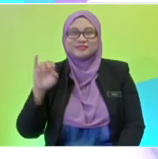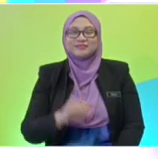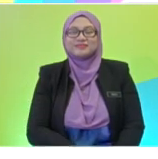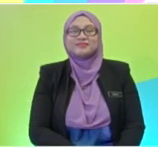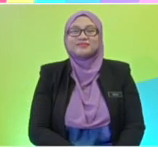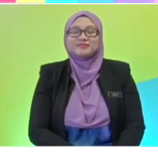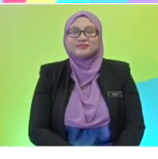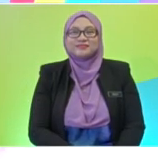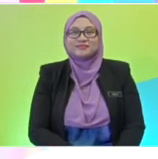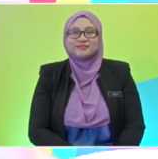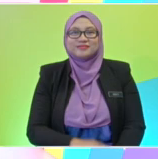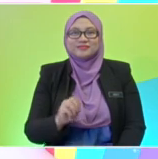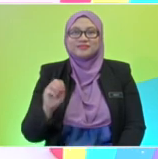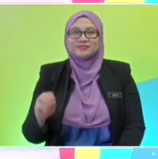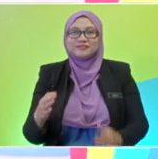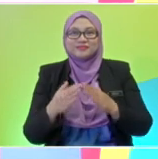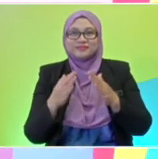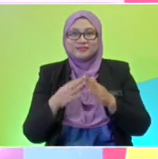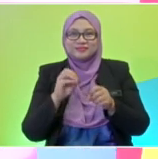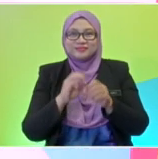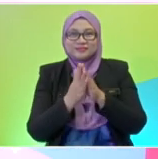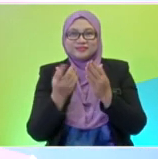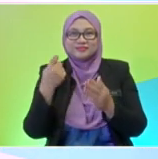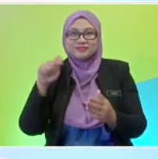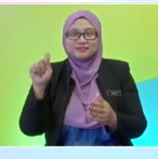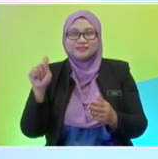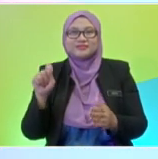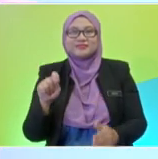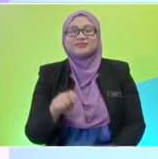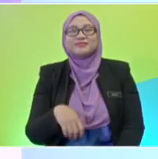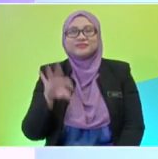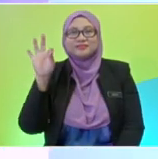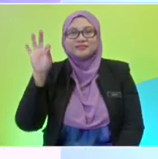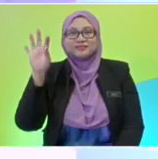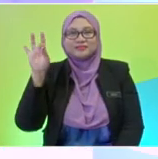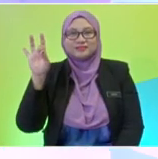di rumah nilai toleransi dalam buku teks dalam buku surat 98 keatas